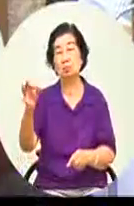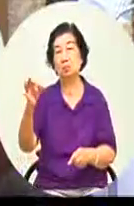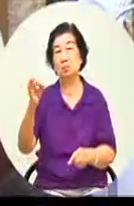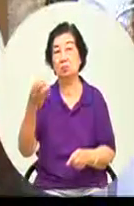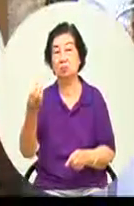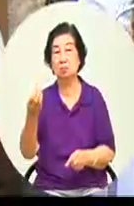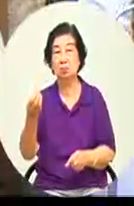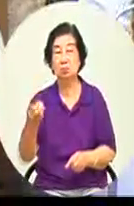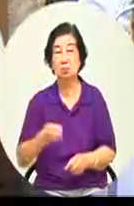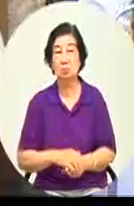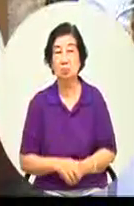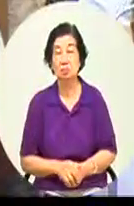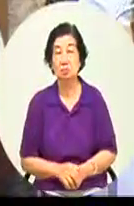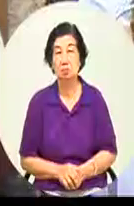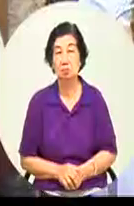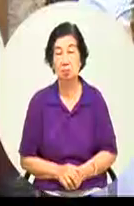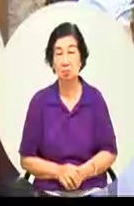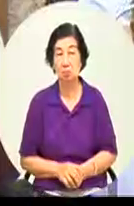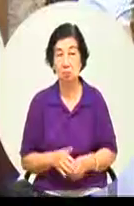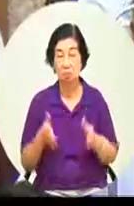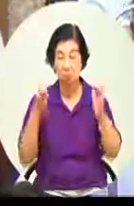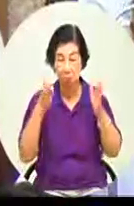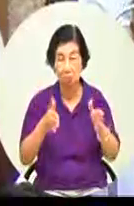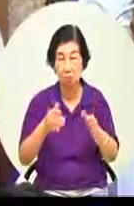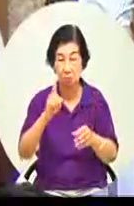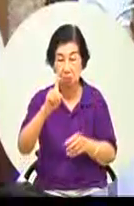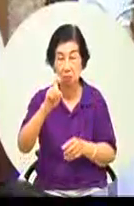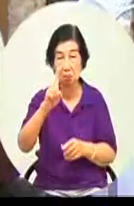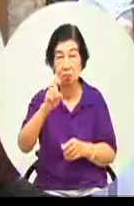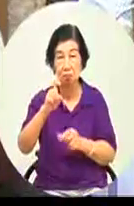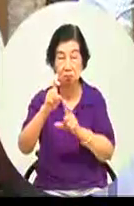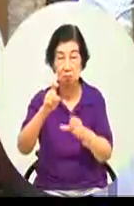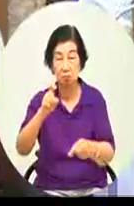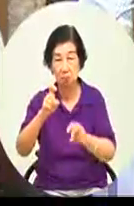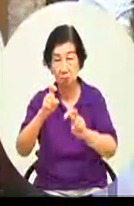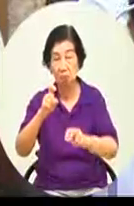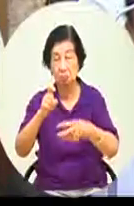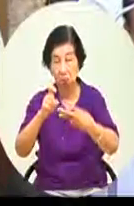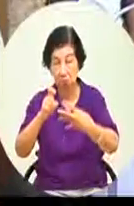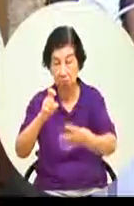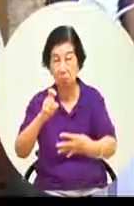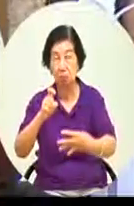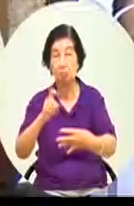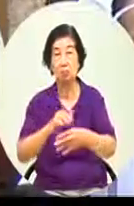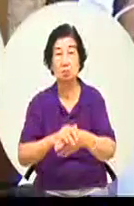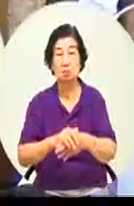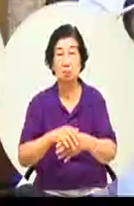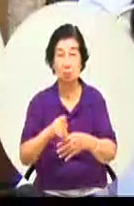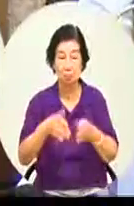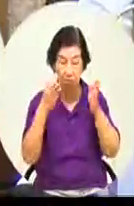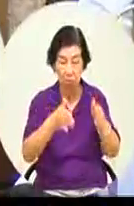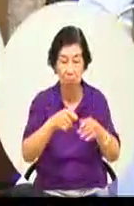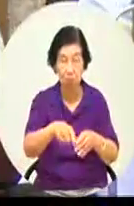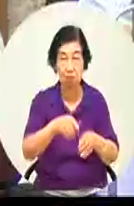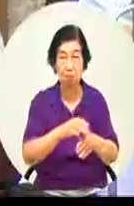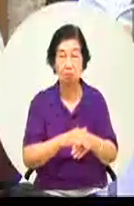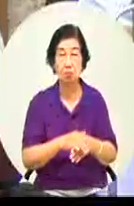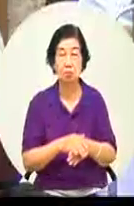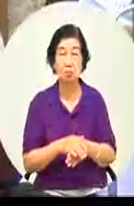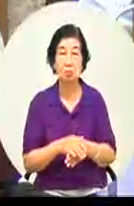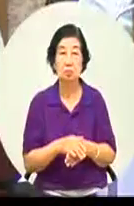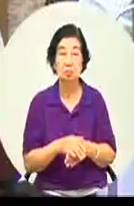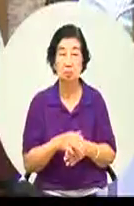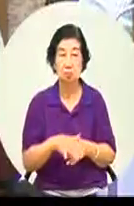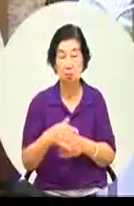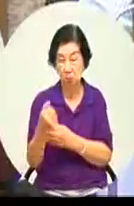现在会针对1月24号那个王议员建议的这个吼，啊，阮委托找了吼，是毋是针对这个方向，啊，咱来